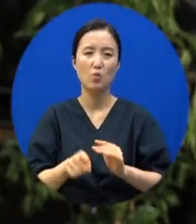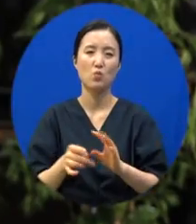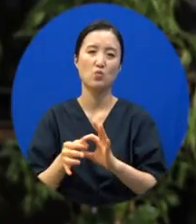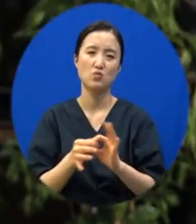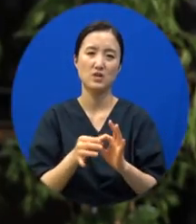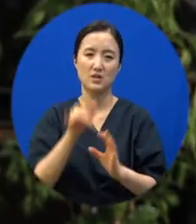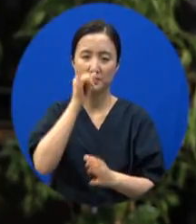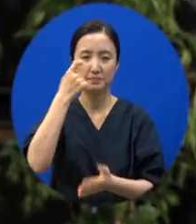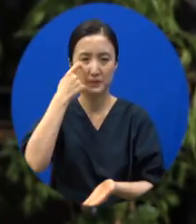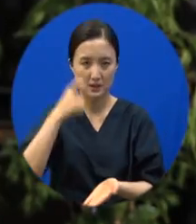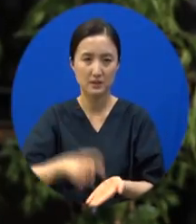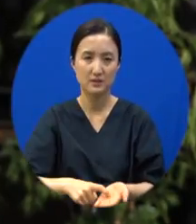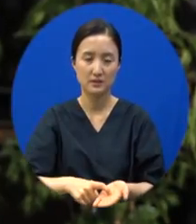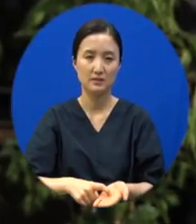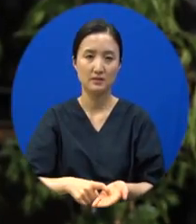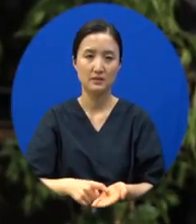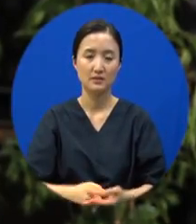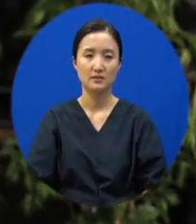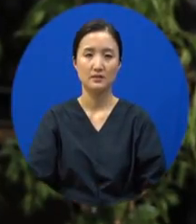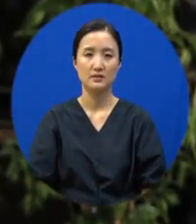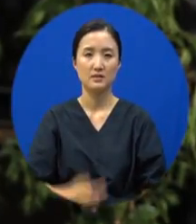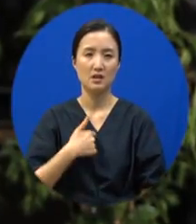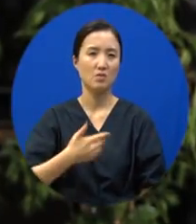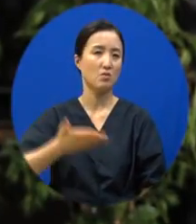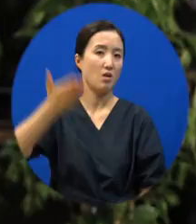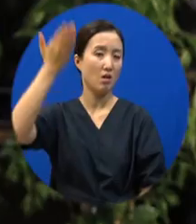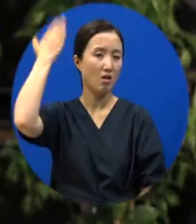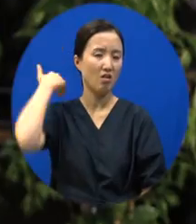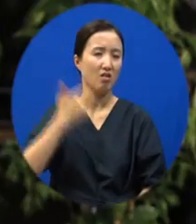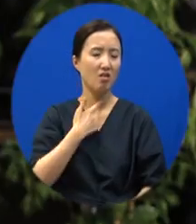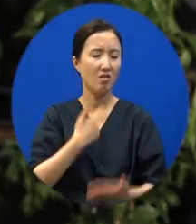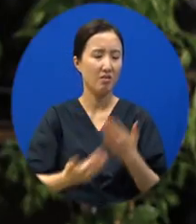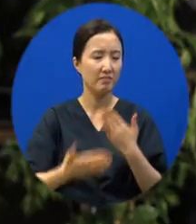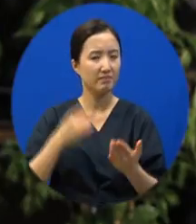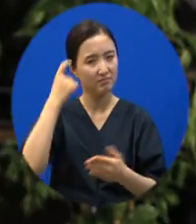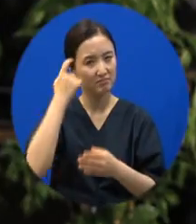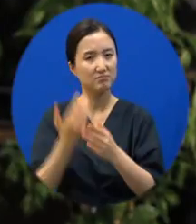있었더라라는 것들을 저의 또 과거의 일들이 또 생각이 나더라고요.